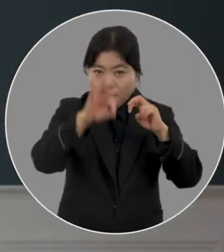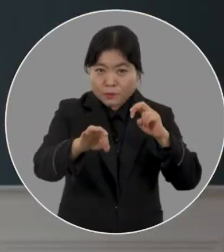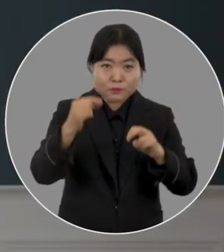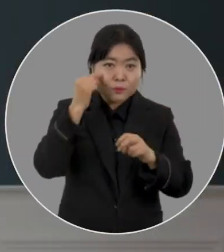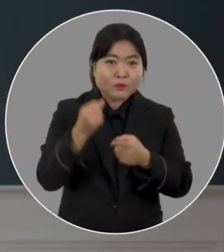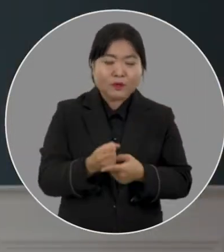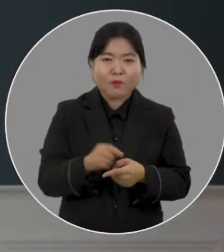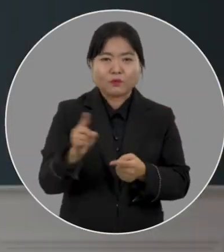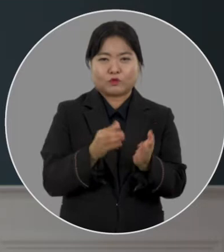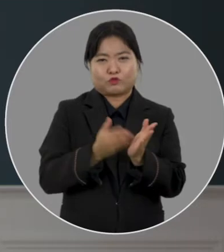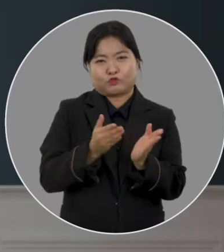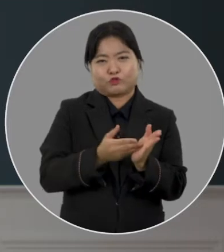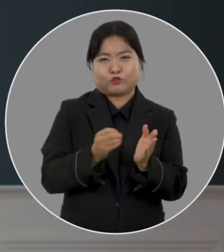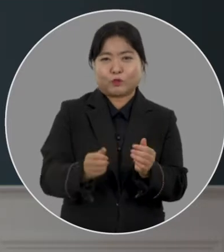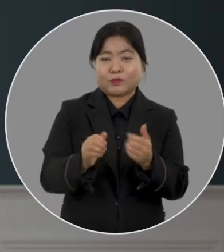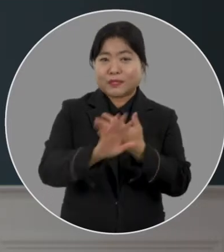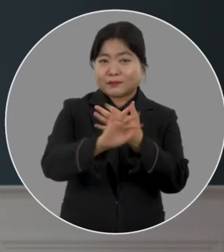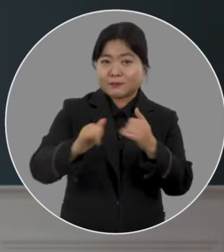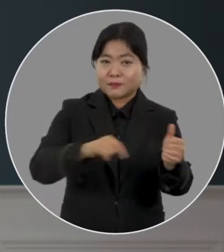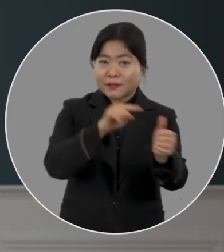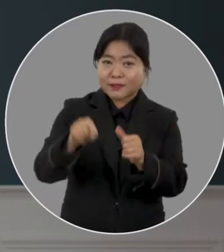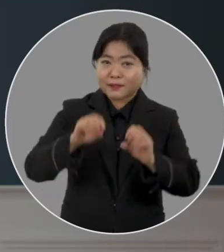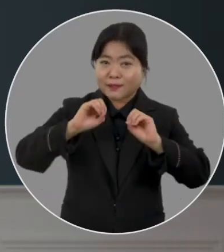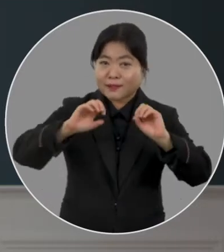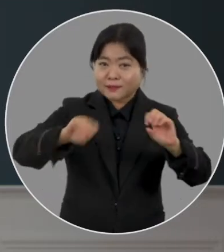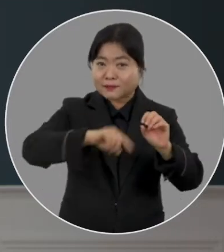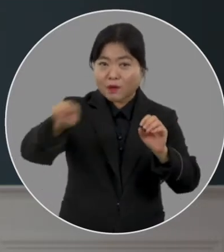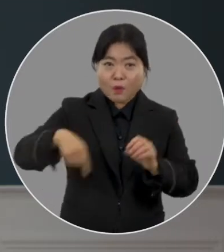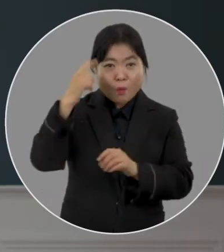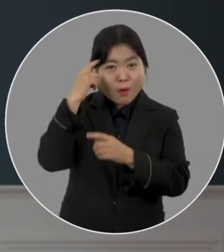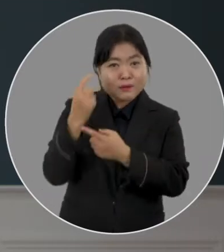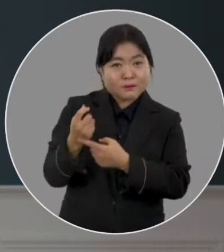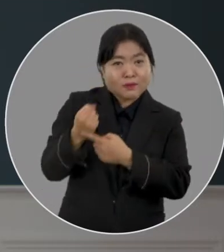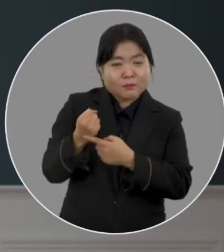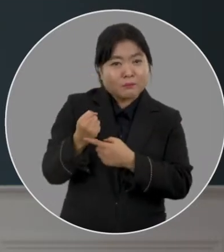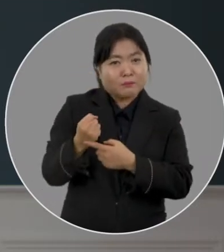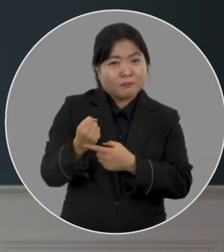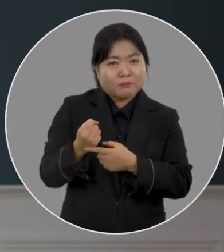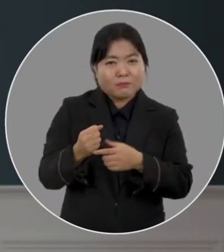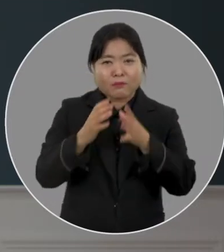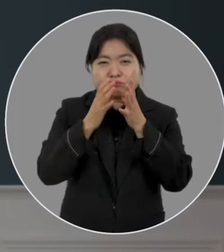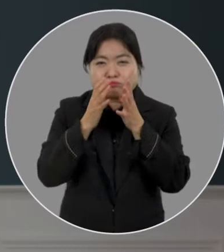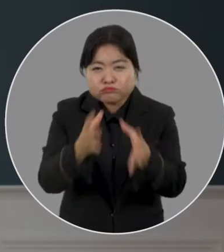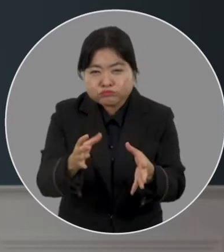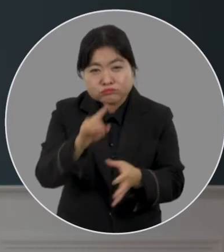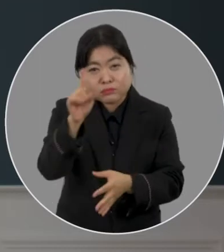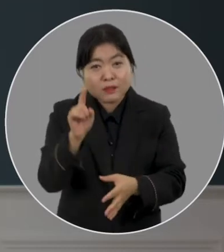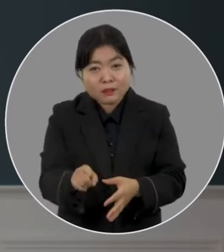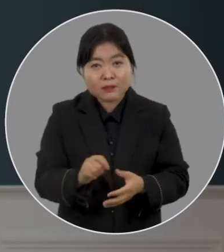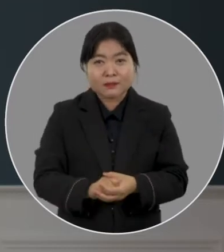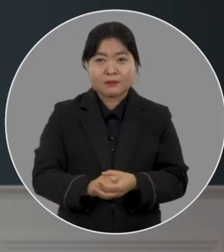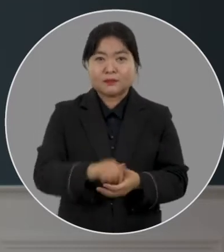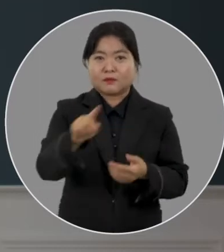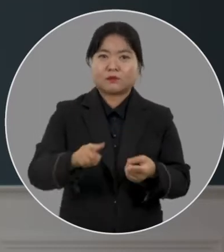어떤 뉴스나 남들에게 얘기하는 그런 관념에 휩쓸려가는 건 아닐까요?